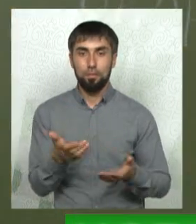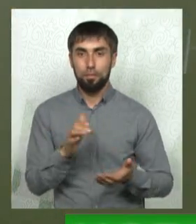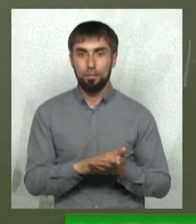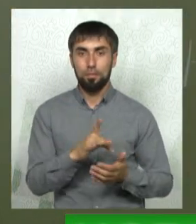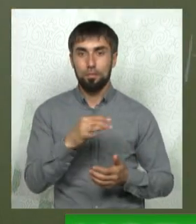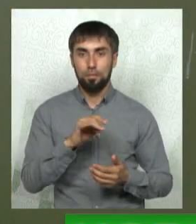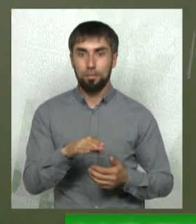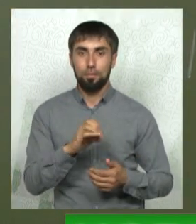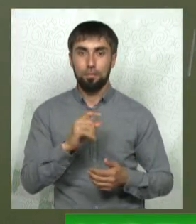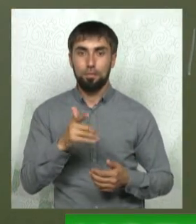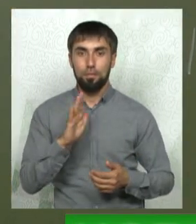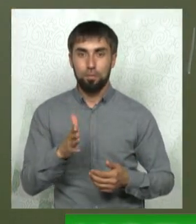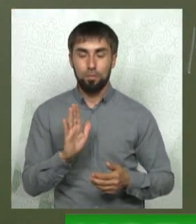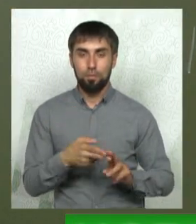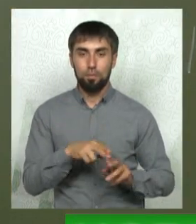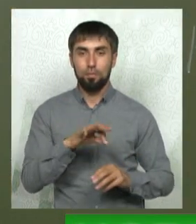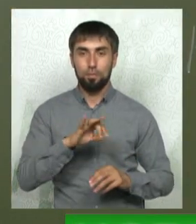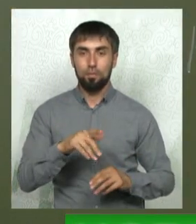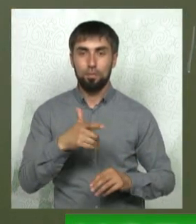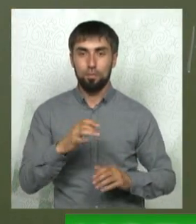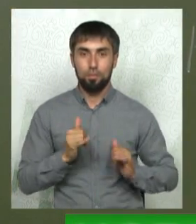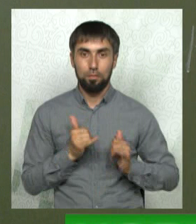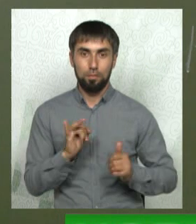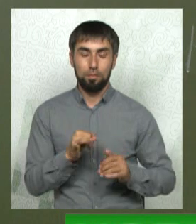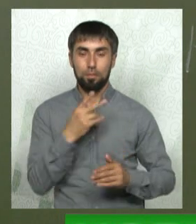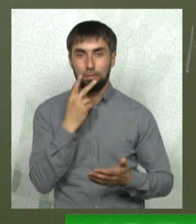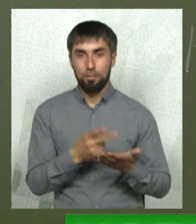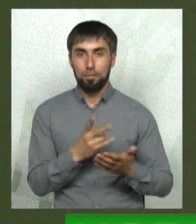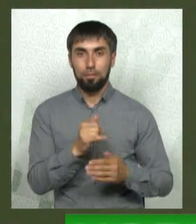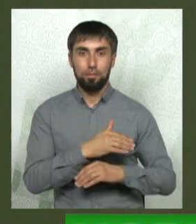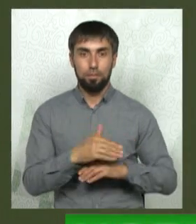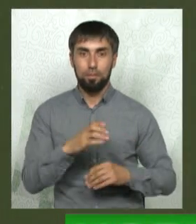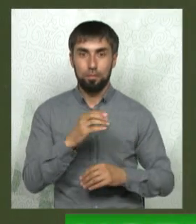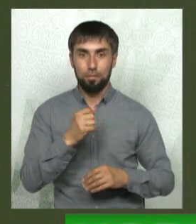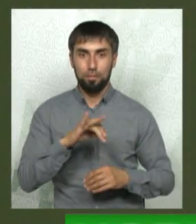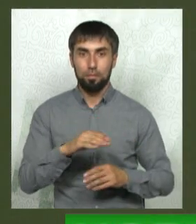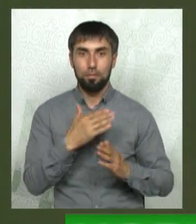с результатами ЕГЭ можно на портале госуслуг, а также посмотреть на официальном